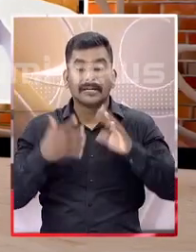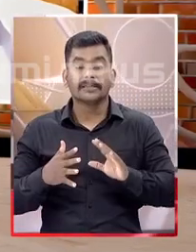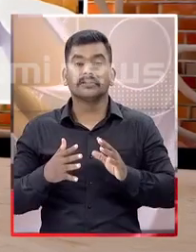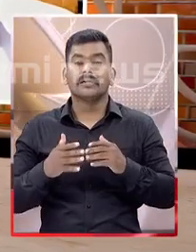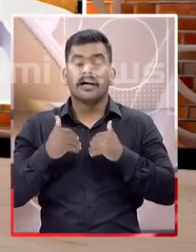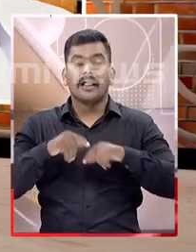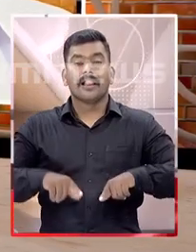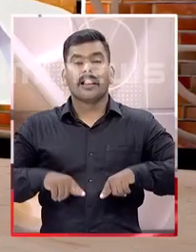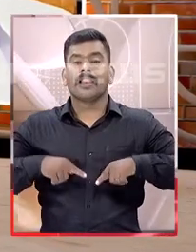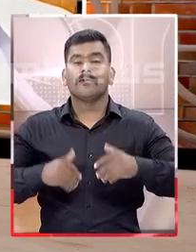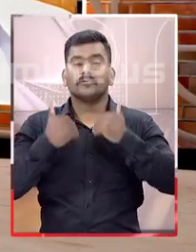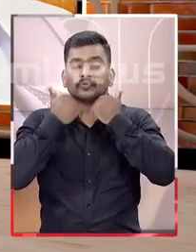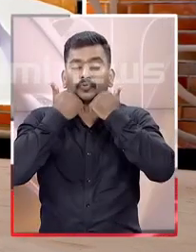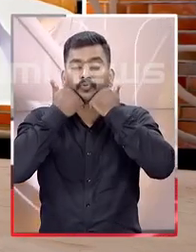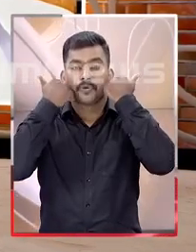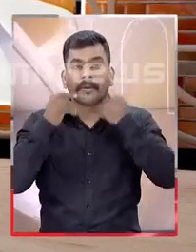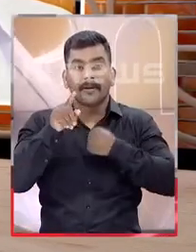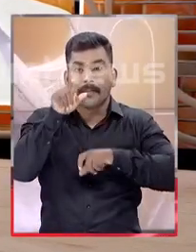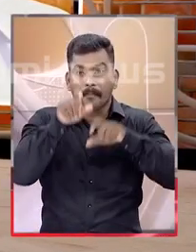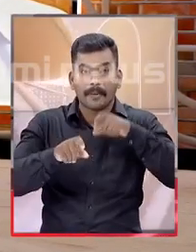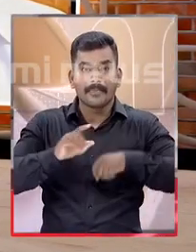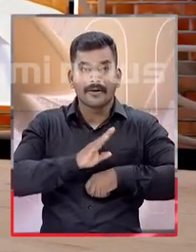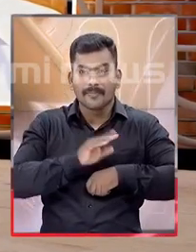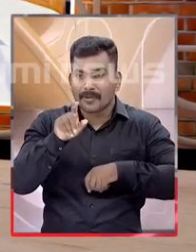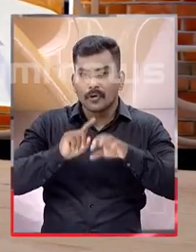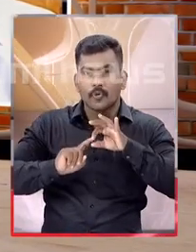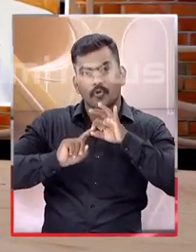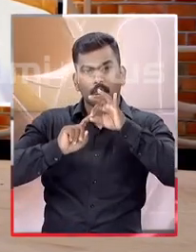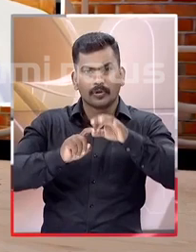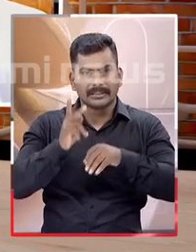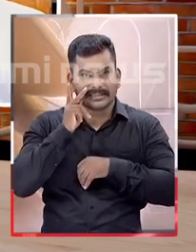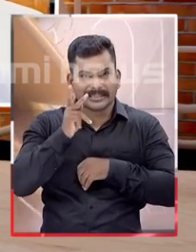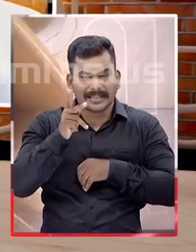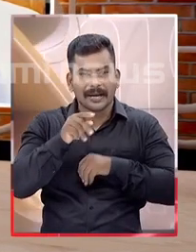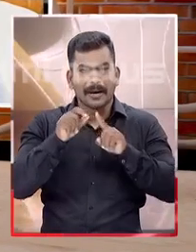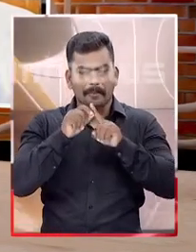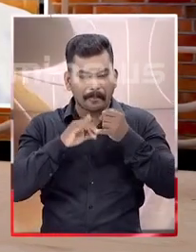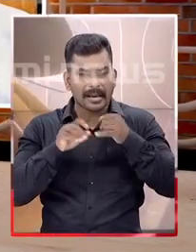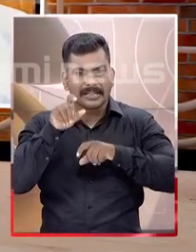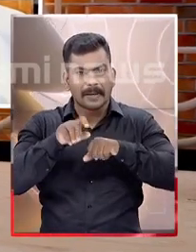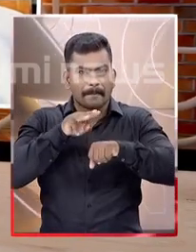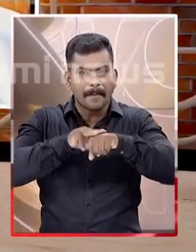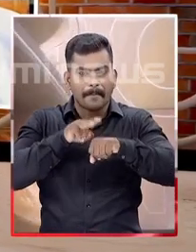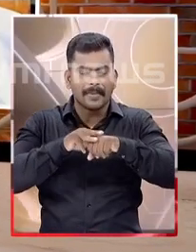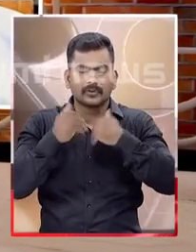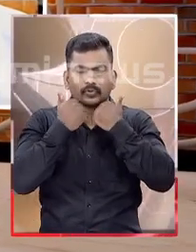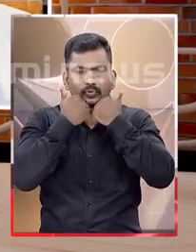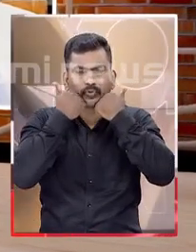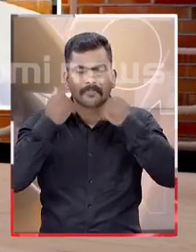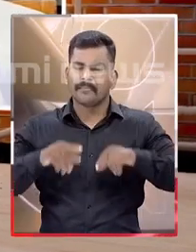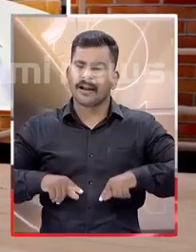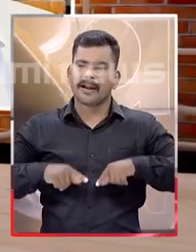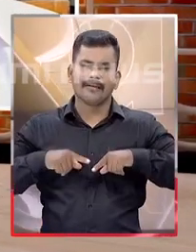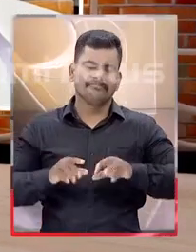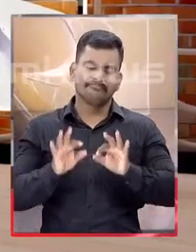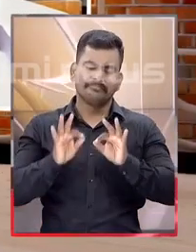നമുക്ക് ബോധ്യമുള്ള ഒരു സാഹചര്യത്തിൽ ഒരു സംവിധാനത്തിൽ നിന്നും കോടികളുടെ ചെലവ് ഖജനാവിൽ നിന്നും പൊയ്ക്കൊണ്ടിരിക്കുന്ന ഒരു